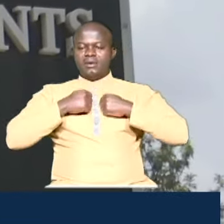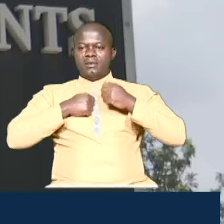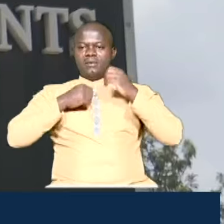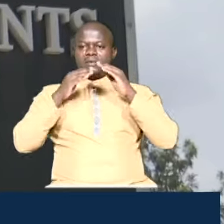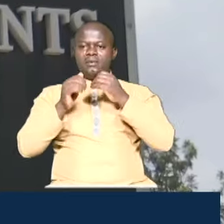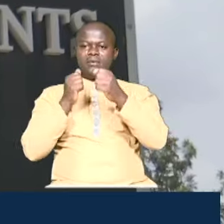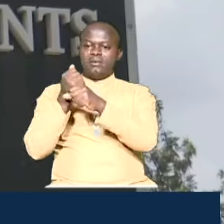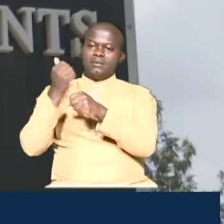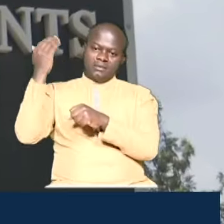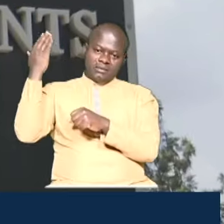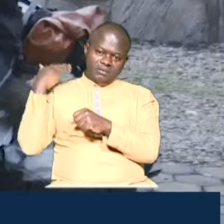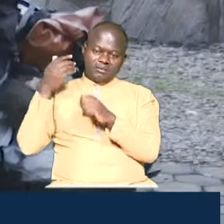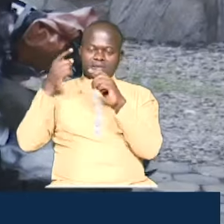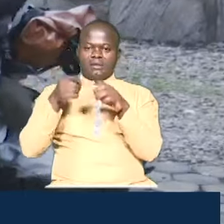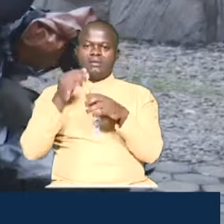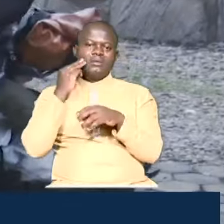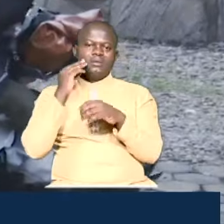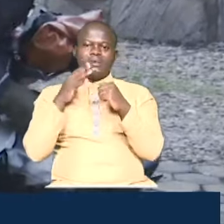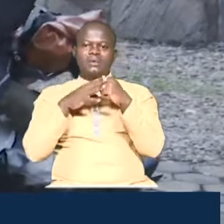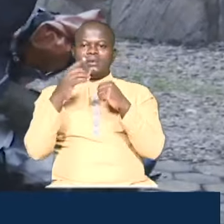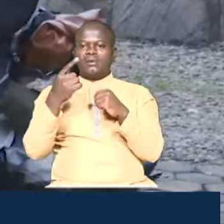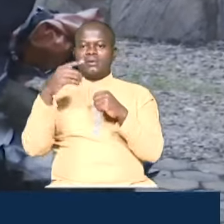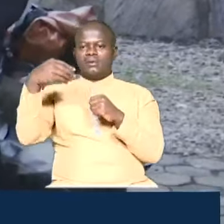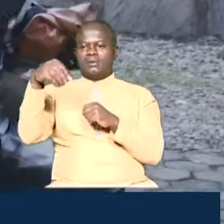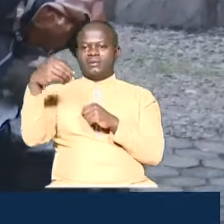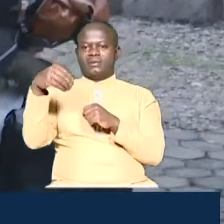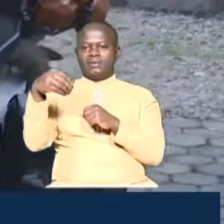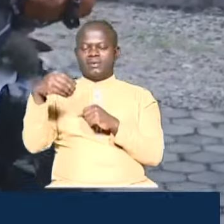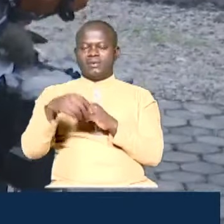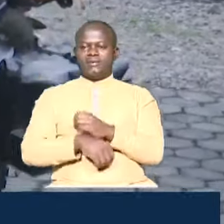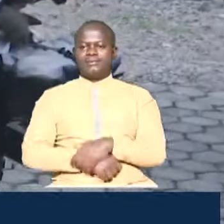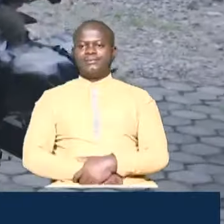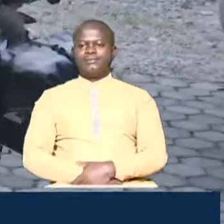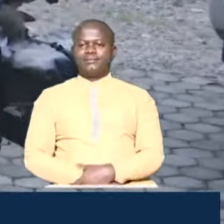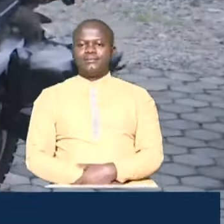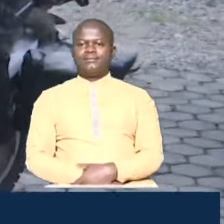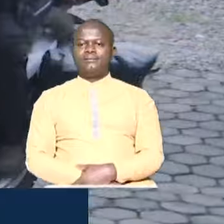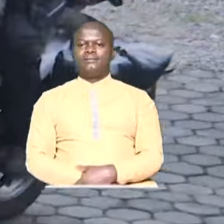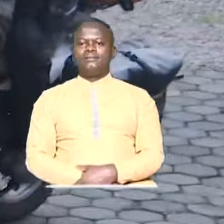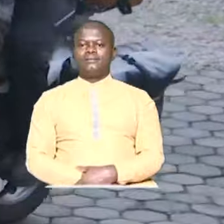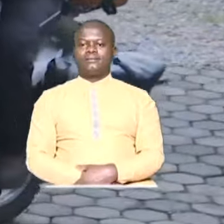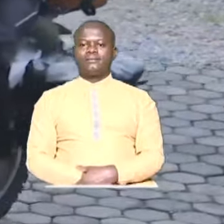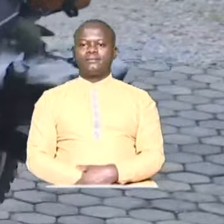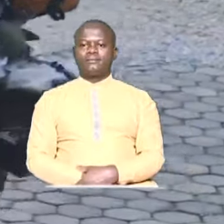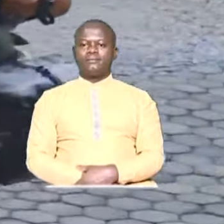mwaka ushize habonetse miliyoni 91 z'amadolari. Jean-Claude Mutuyezu, I Kigali.